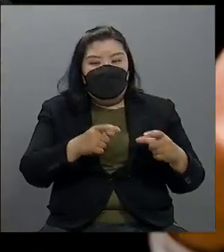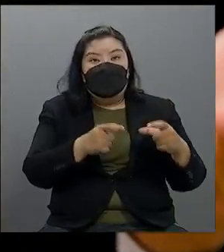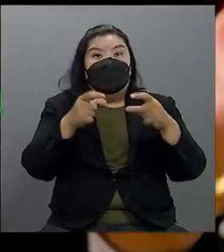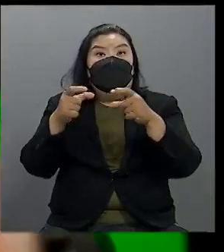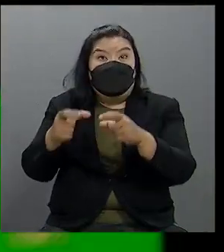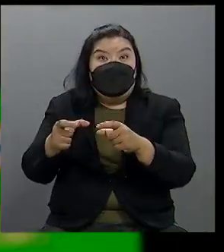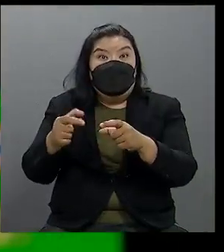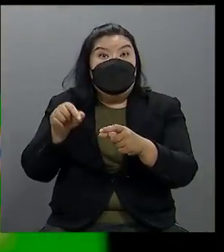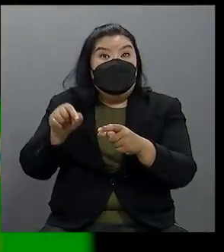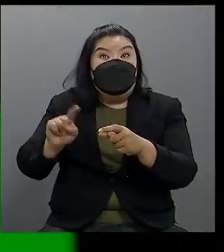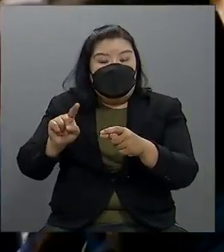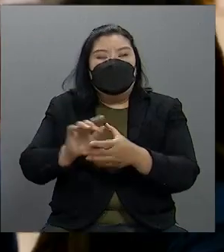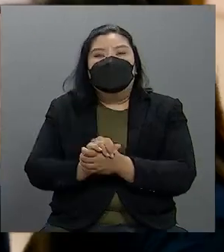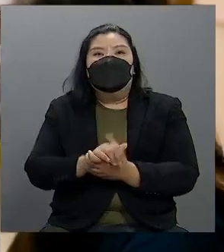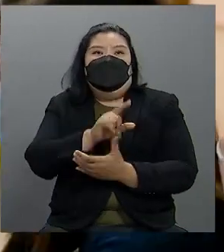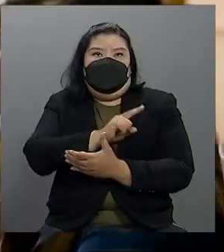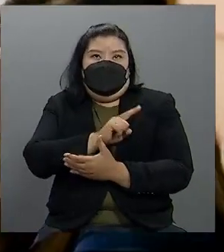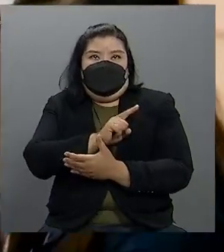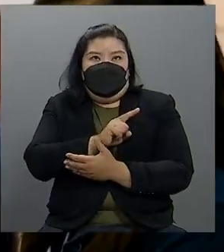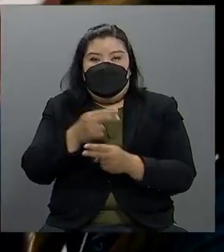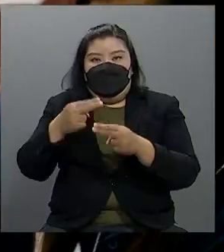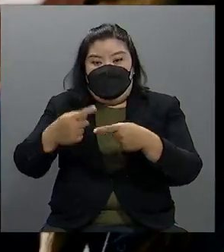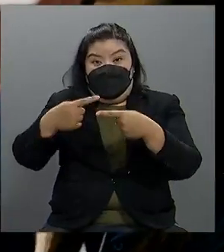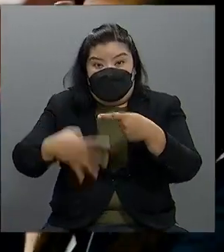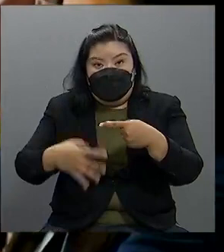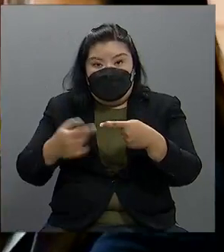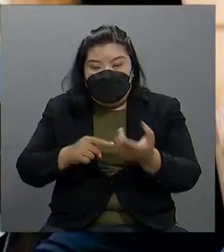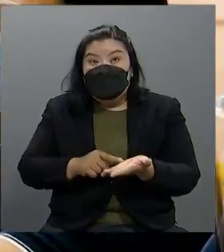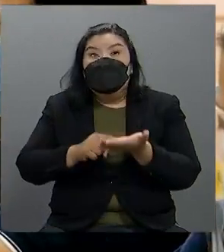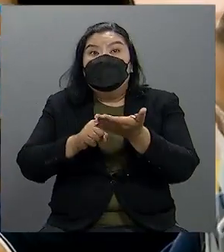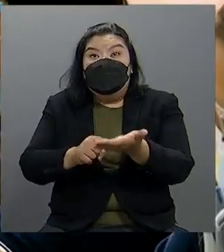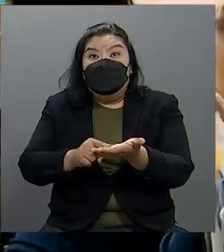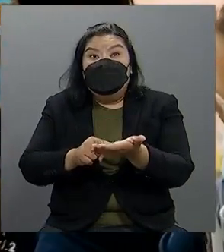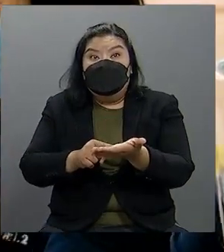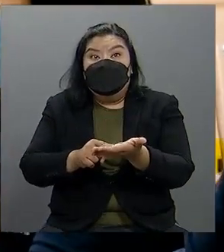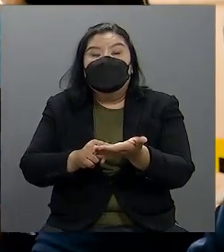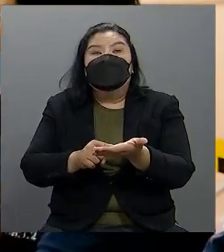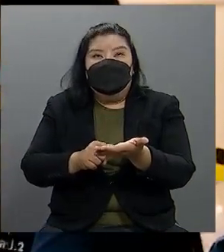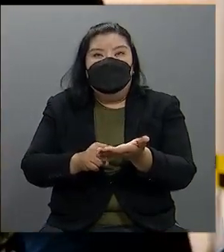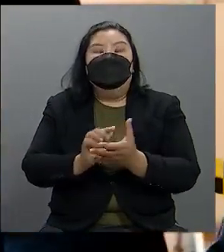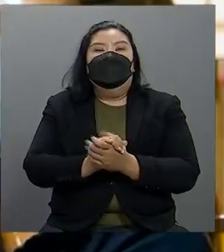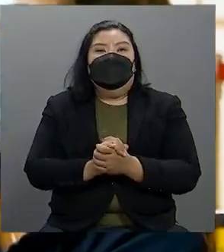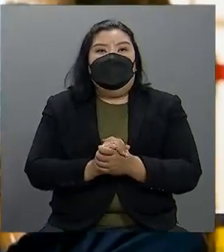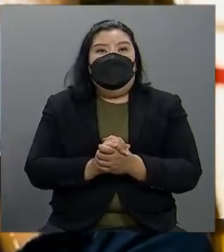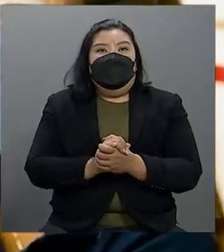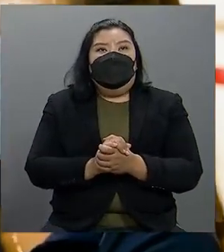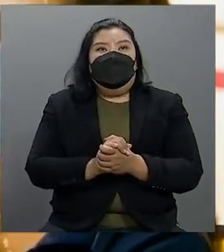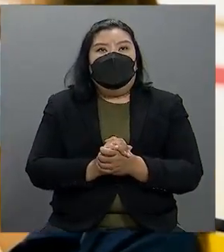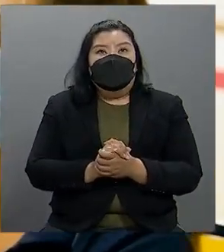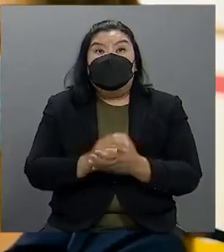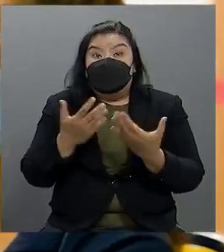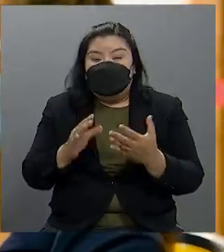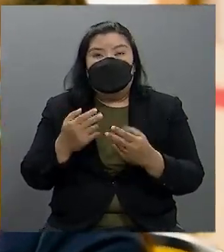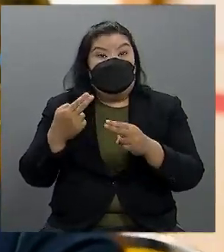ปน.ผู้ทำหน้าที่เกี่ยวกับบัญชีรายชื่อนะครับแล้วก็ผู้บริหารบัตรเลือกตั้งสมาชิกครับหลังจากนั้นก็จะนำบัญชีรายชื่อแล้วก็บัต